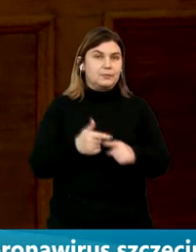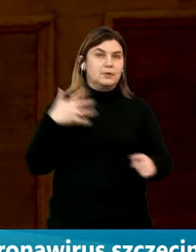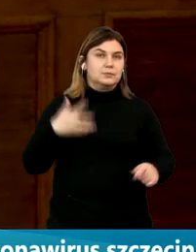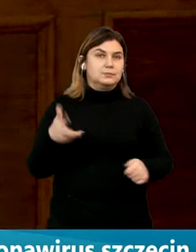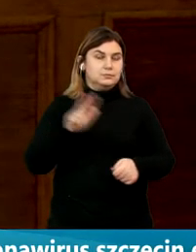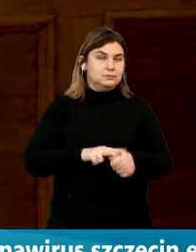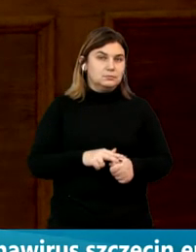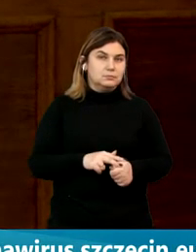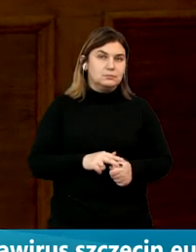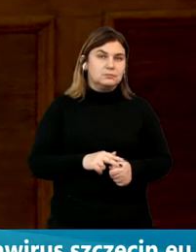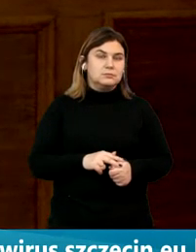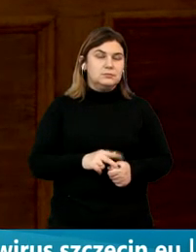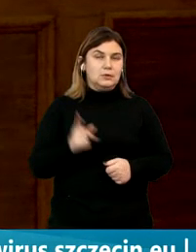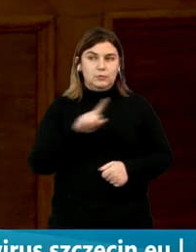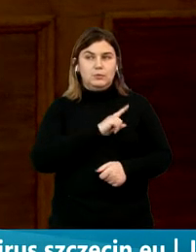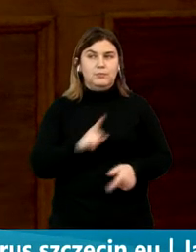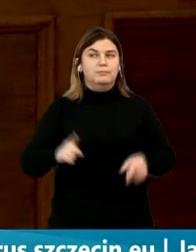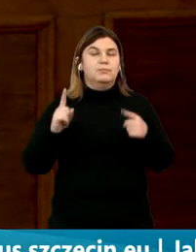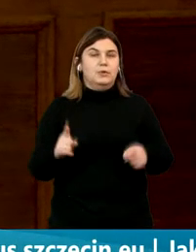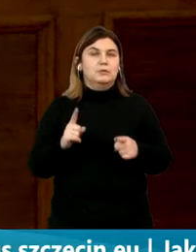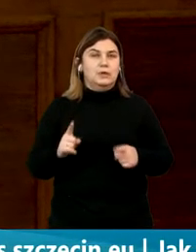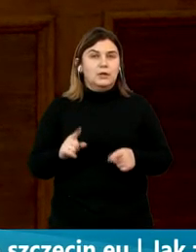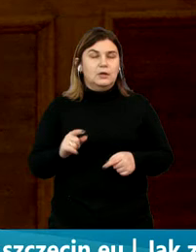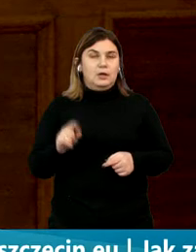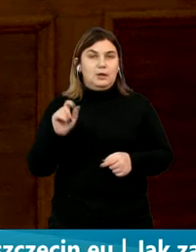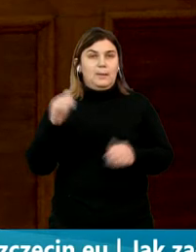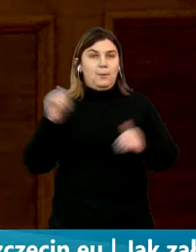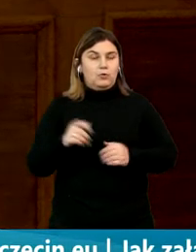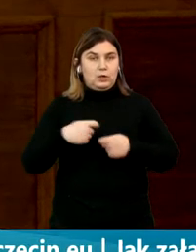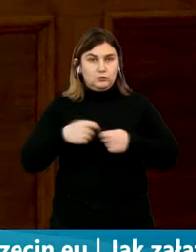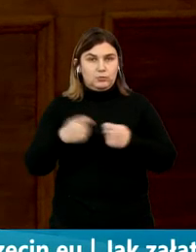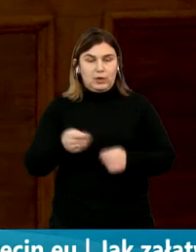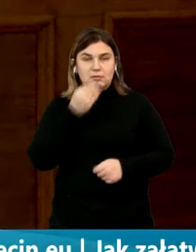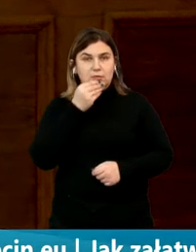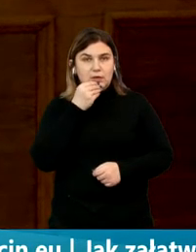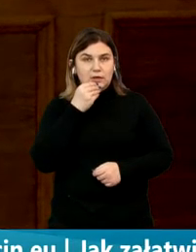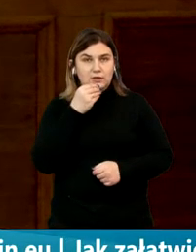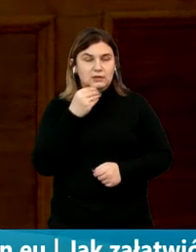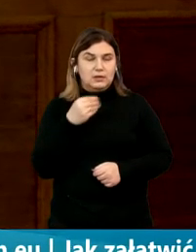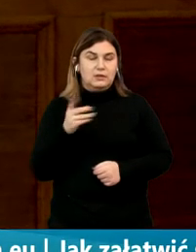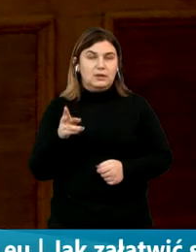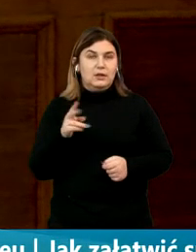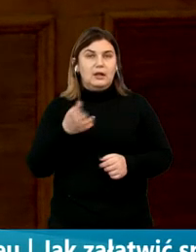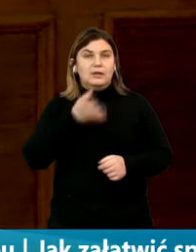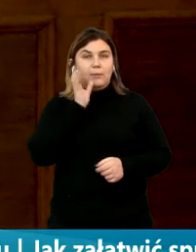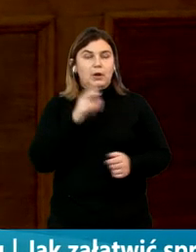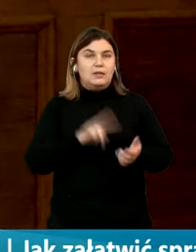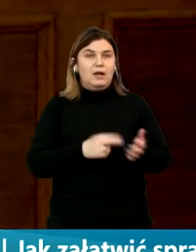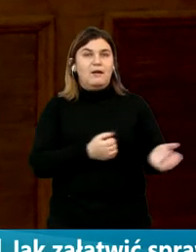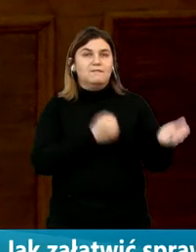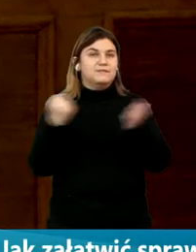musimy przestrzegać. Możliwa jest sprzedaż posiłków, napojów na wynos, a